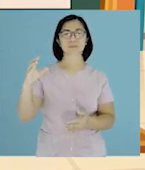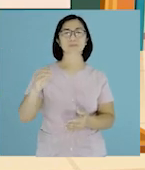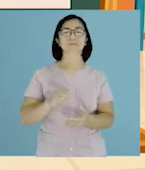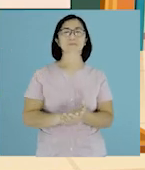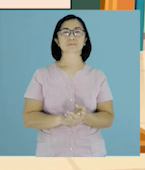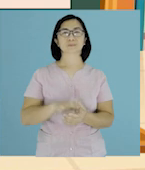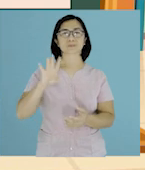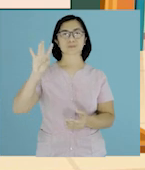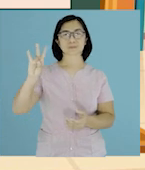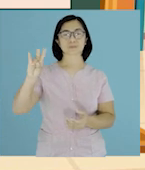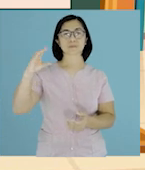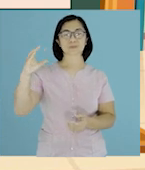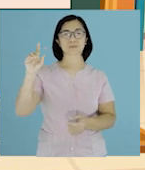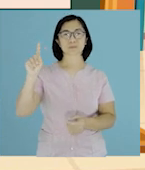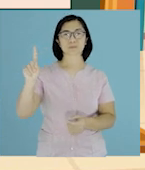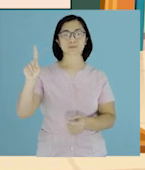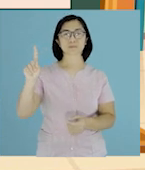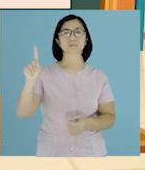1,200,